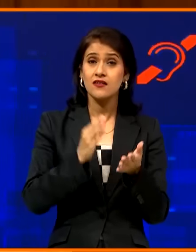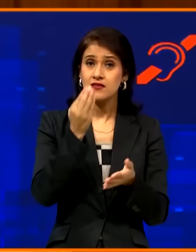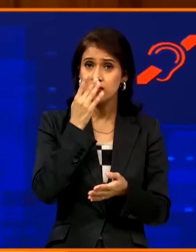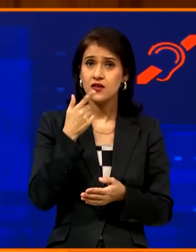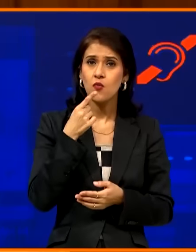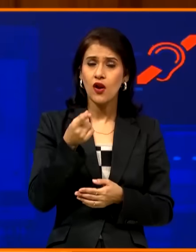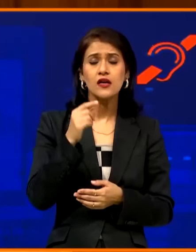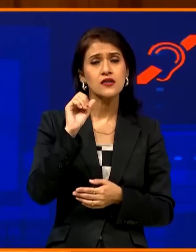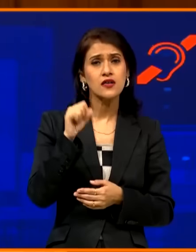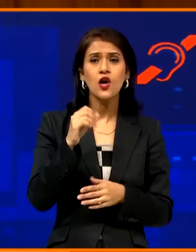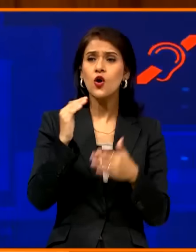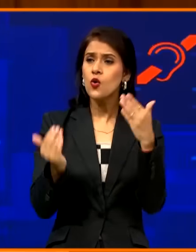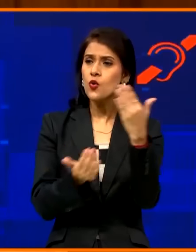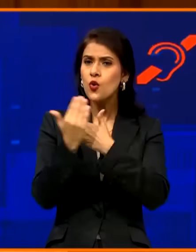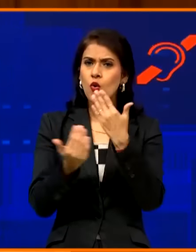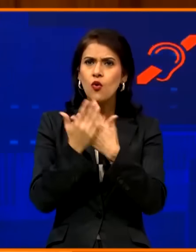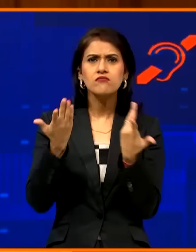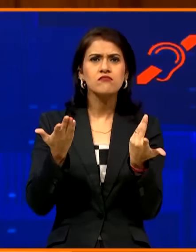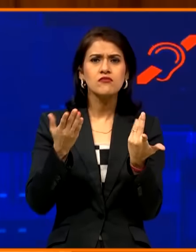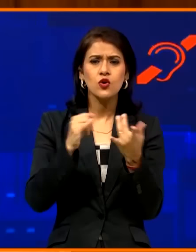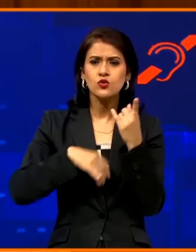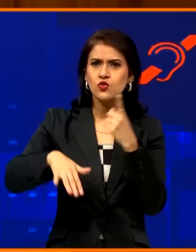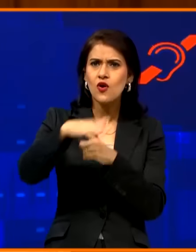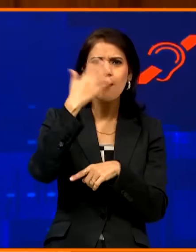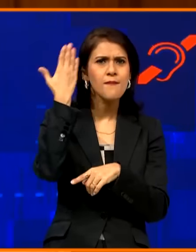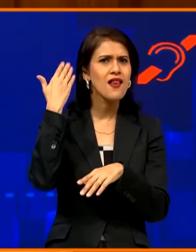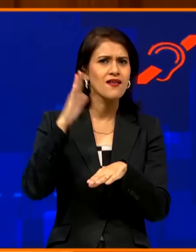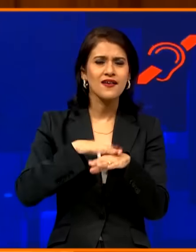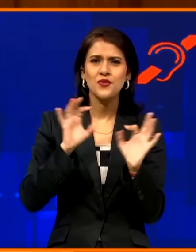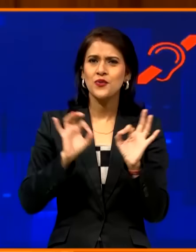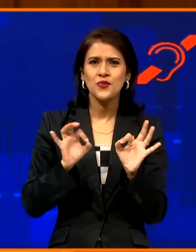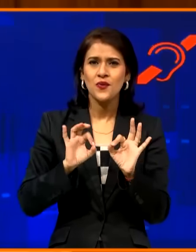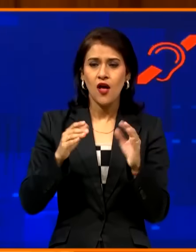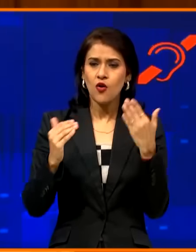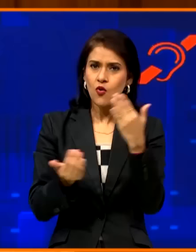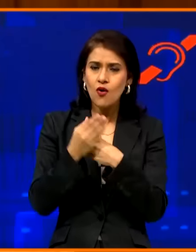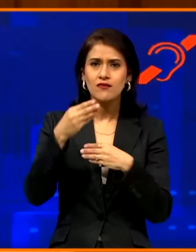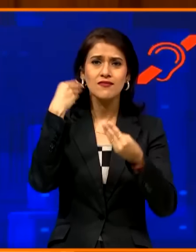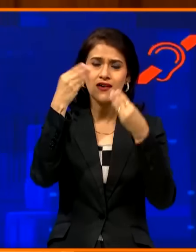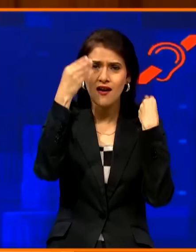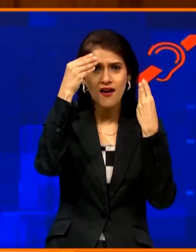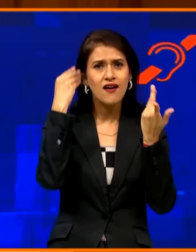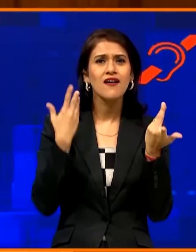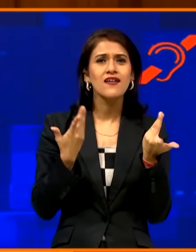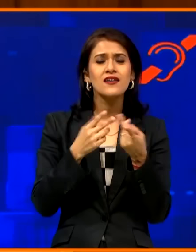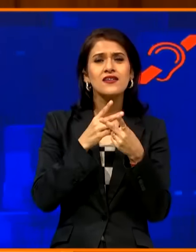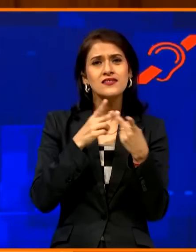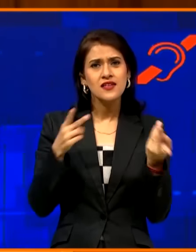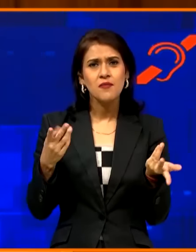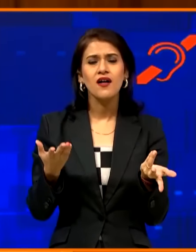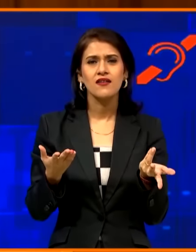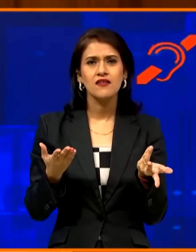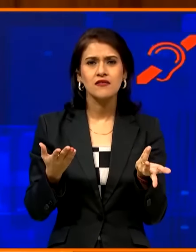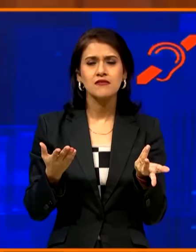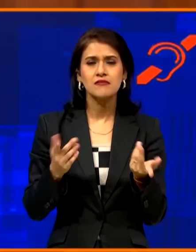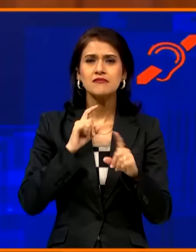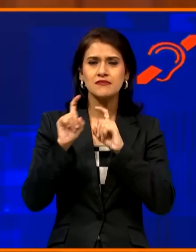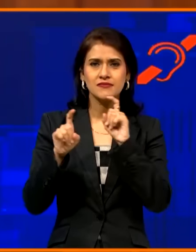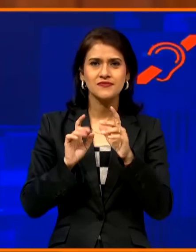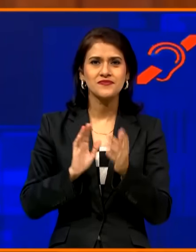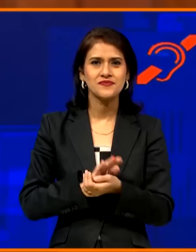को नई नई चीजें आ रही हैं जमाने में यूज करने वाली मेकअप के लिए हो अब उसमें यह भी